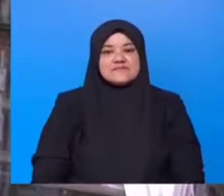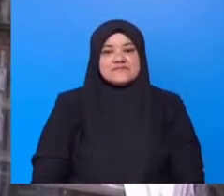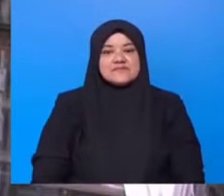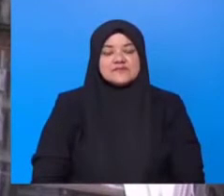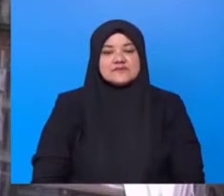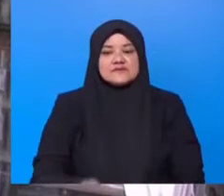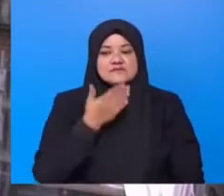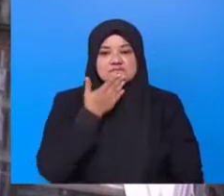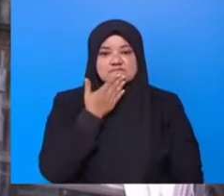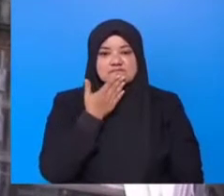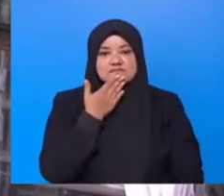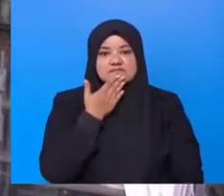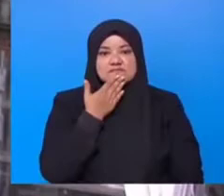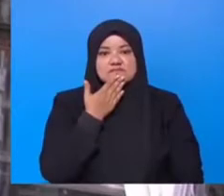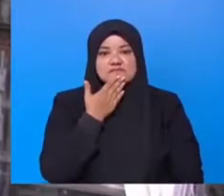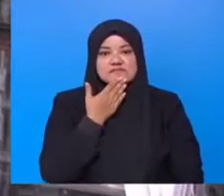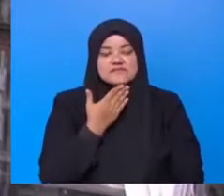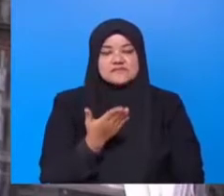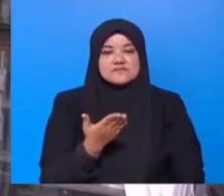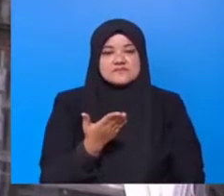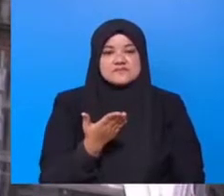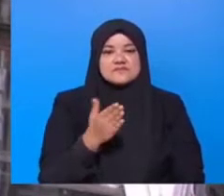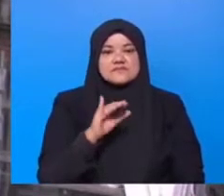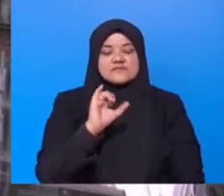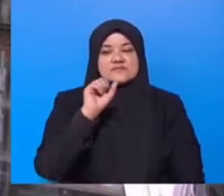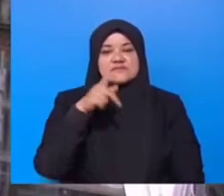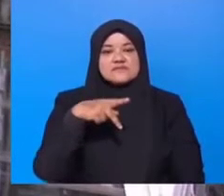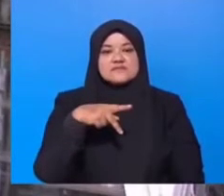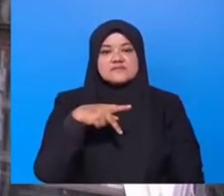coba Kasih walaupun